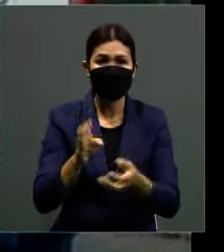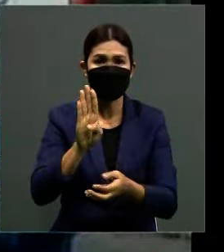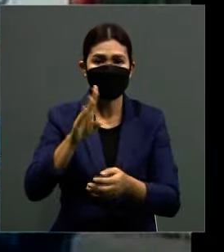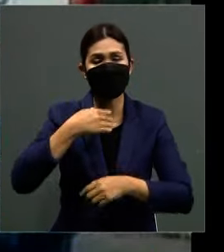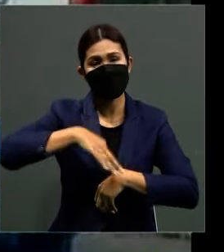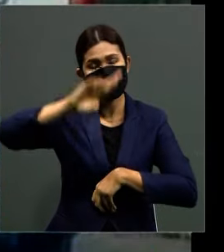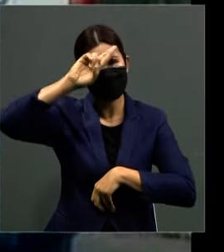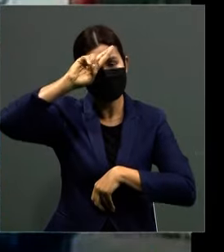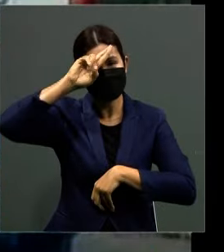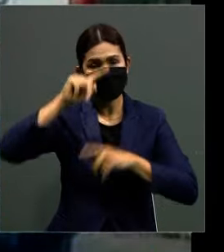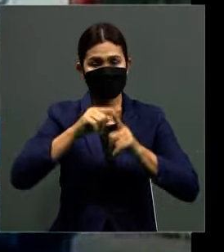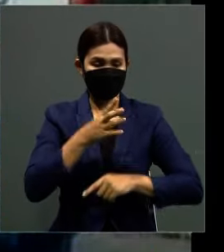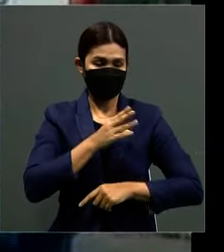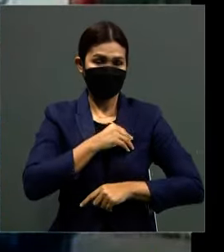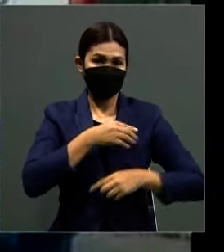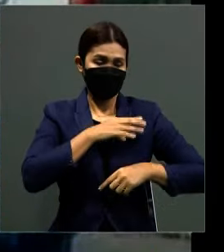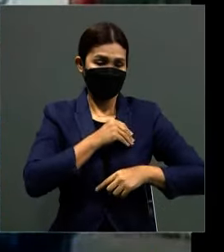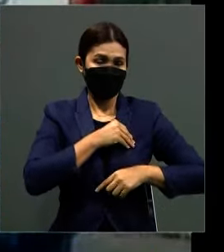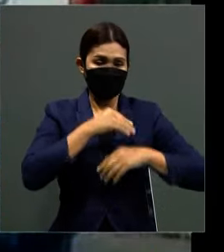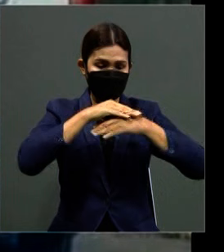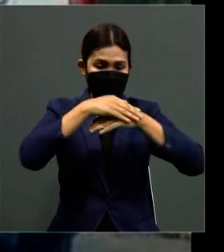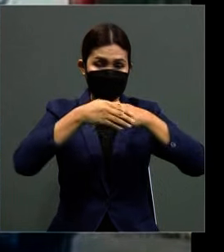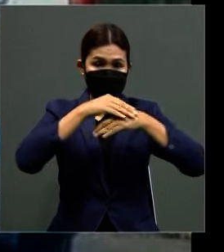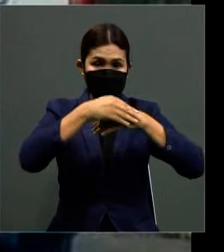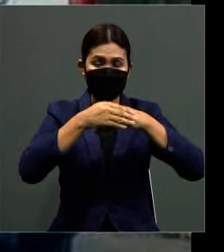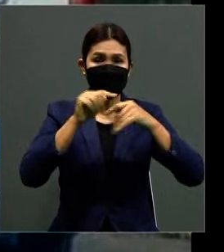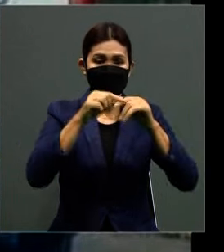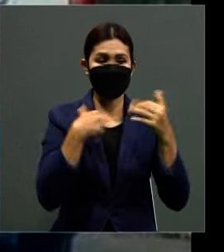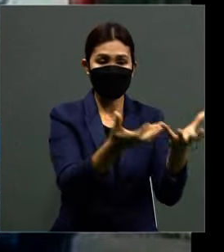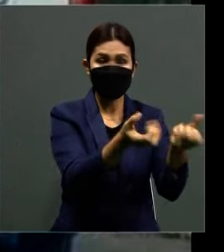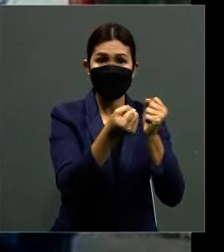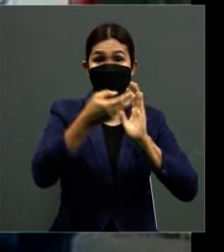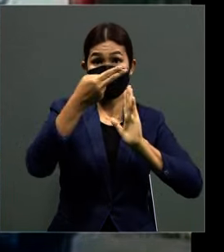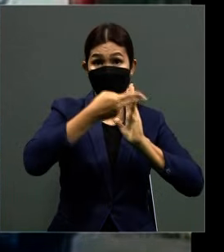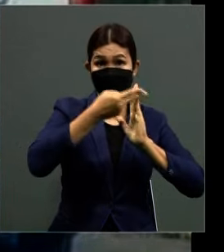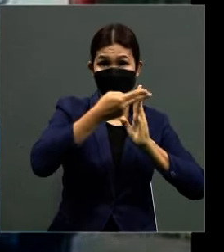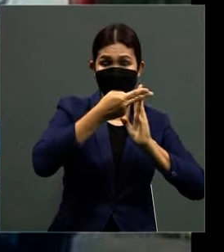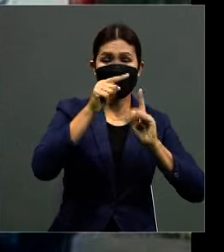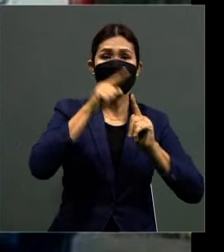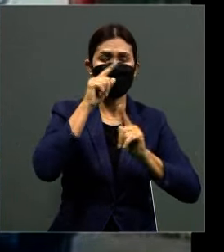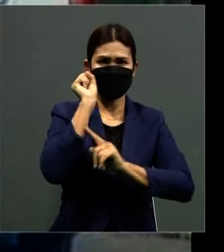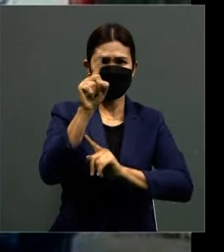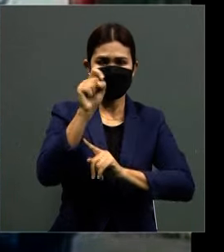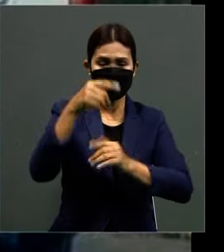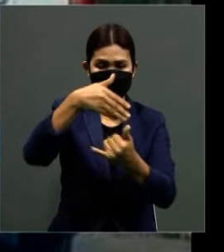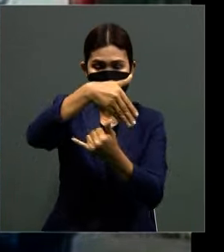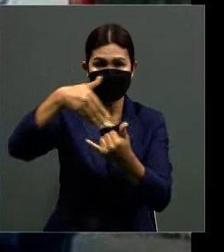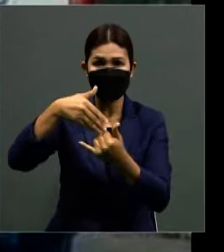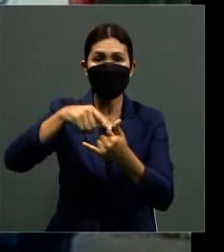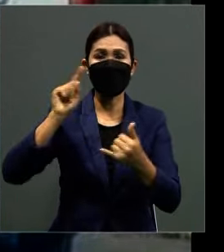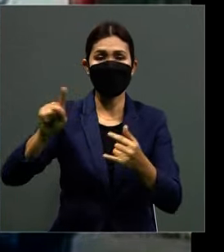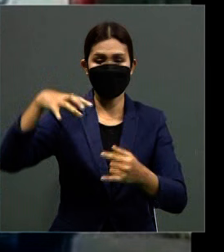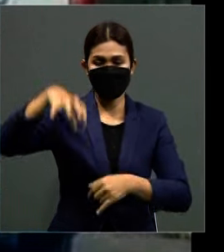ป่วยเป็นโรคผนังหัวใจรั่วคือรับจากโรงพยาบาลศูนย์จังหวัดหนองคายต้องเข้ารับการผ่าตัดด่วนเลยนะคะที่โรงพยาบาล